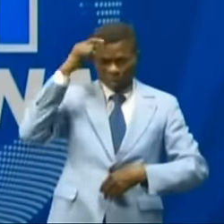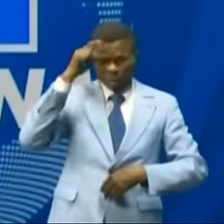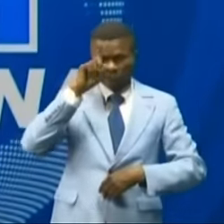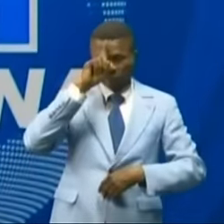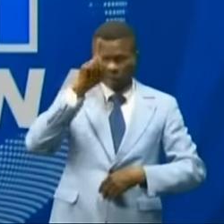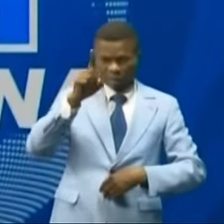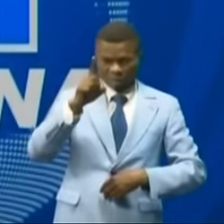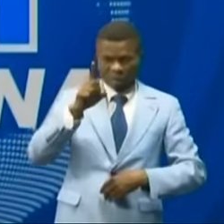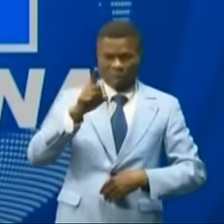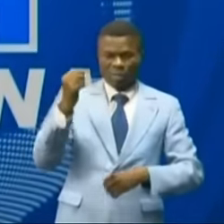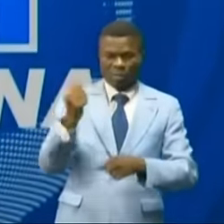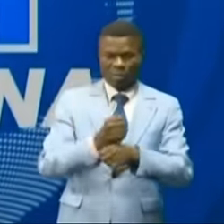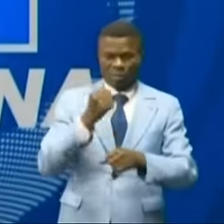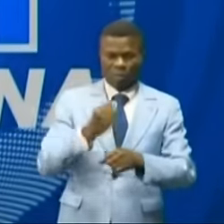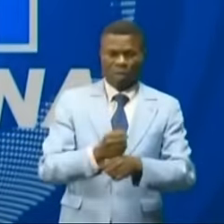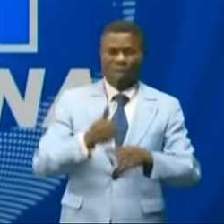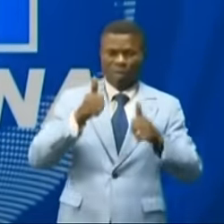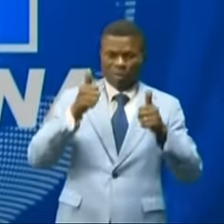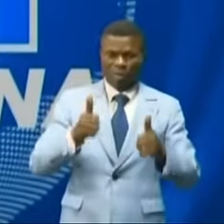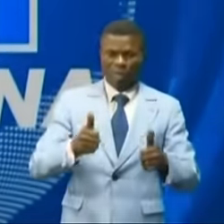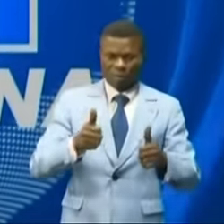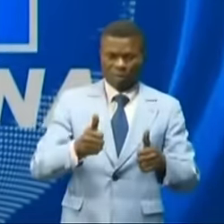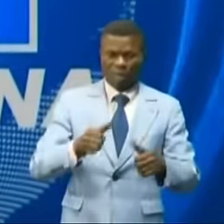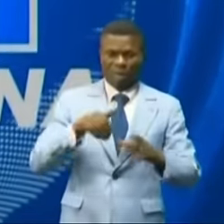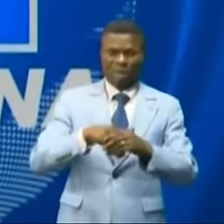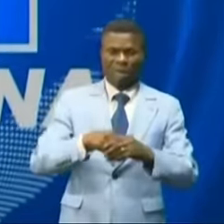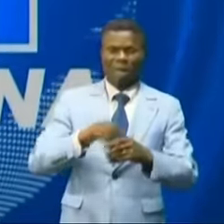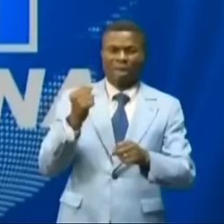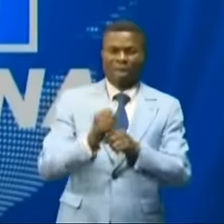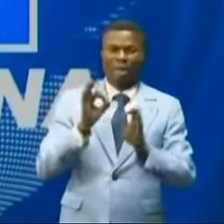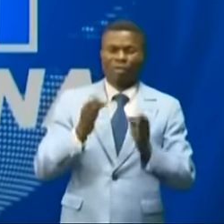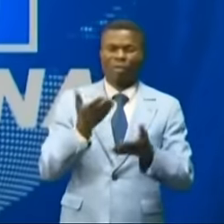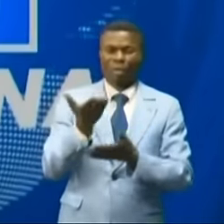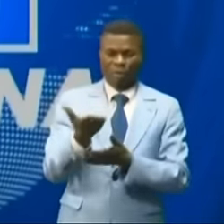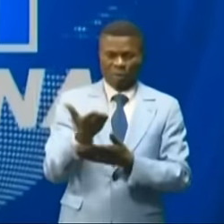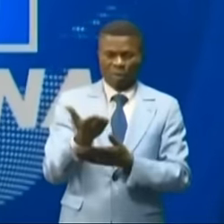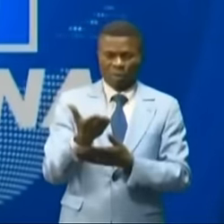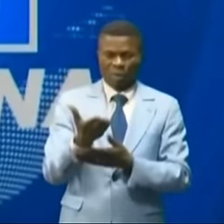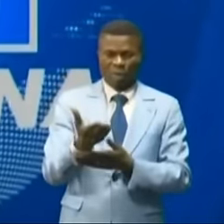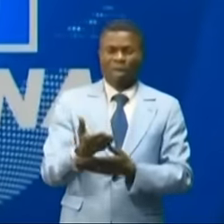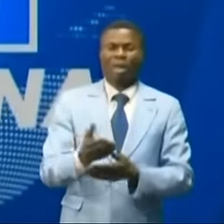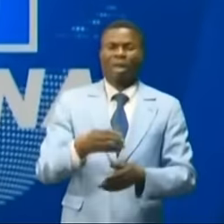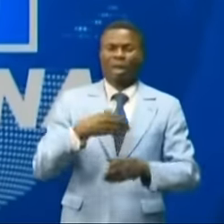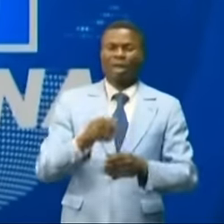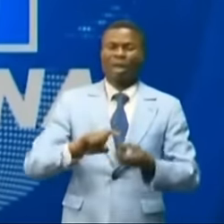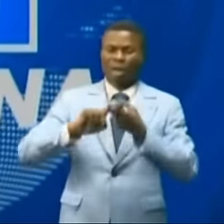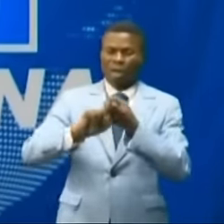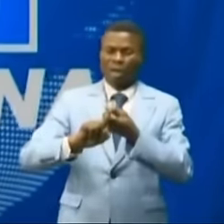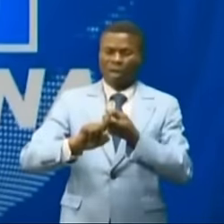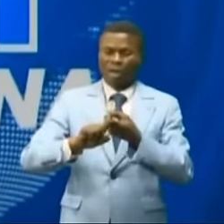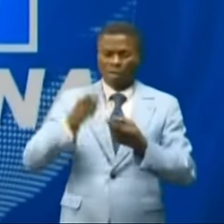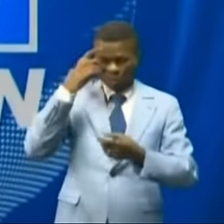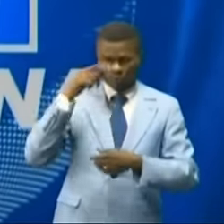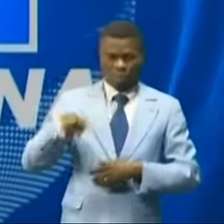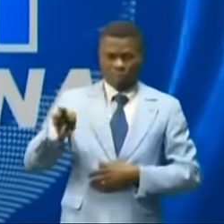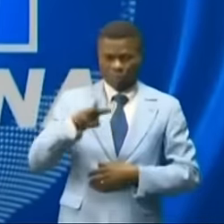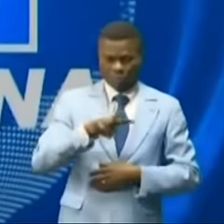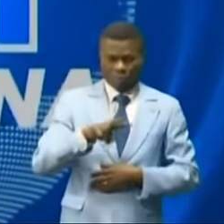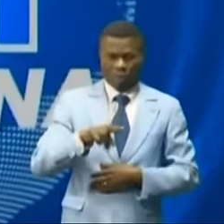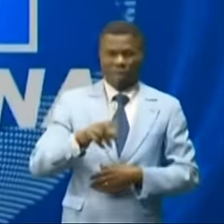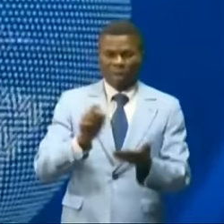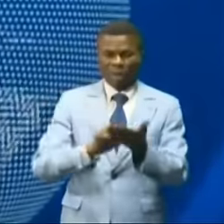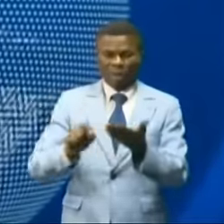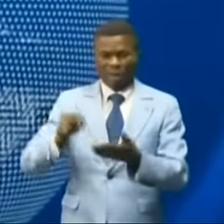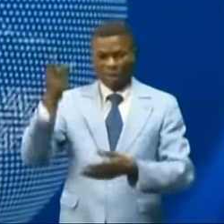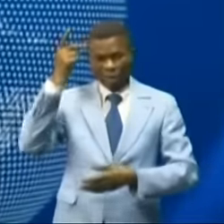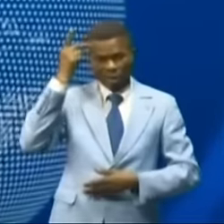sagesse, intelligence pour mener à bien vos nouvelles fonctions et mériter davantage la confiance placée en vous. Faites